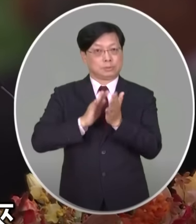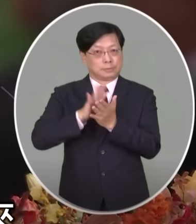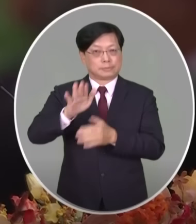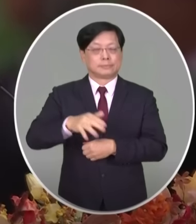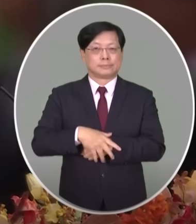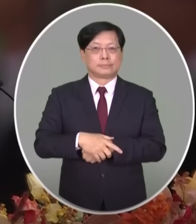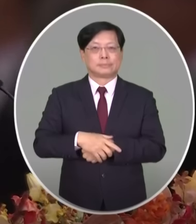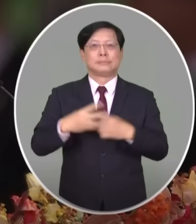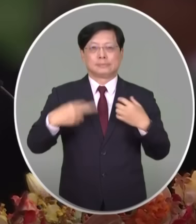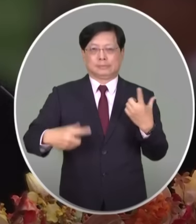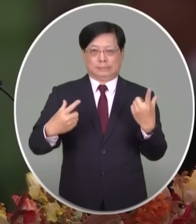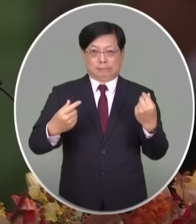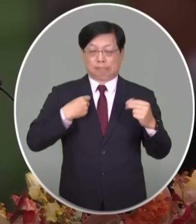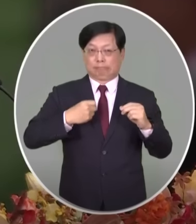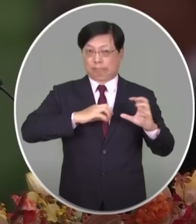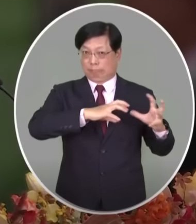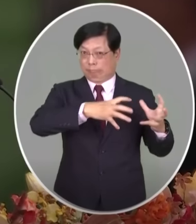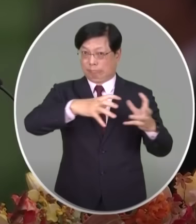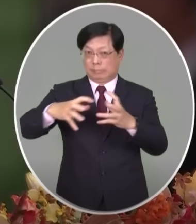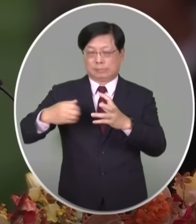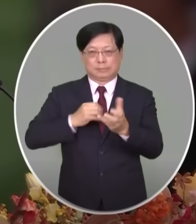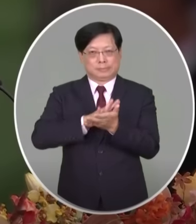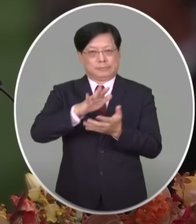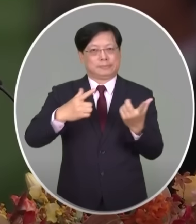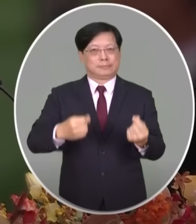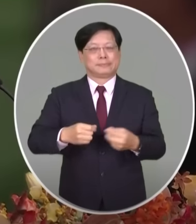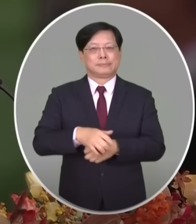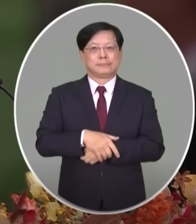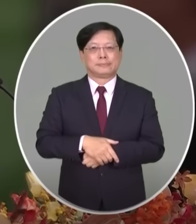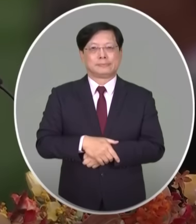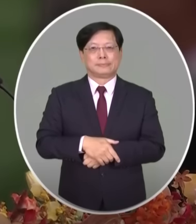来，也是全世界的未来。